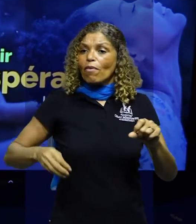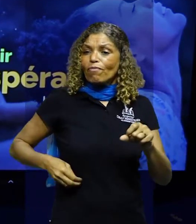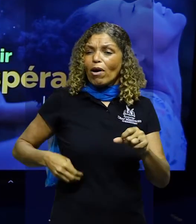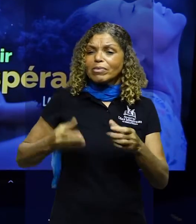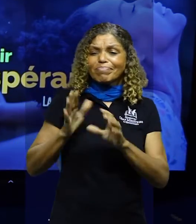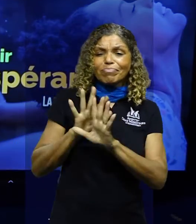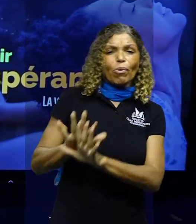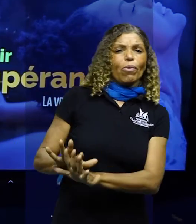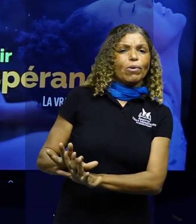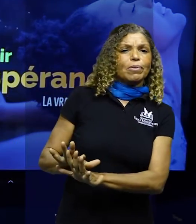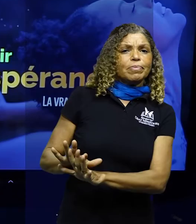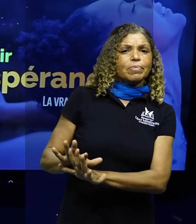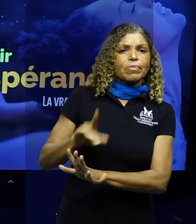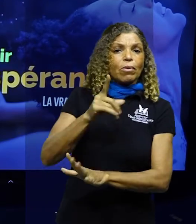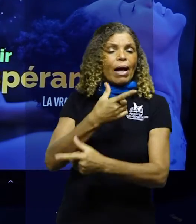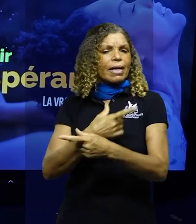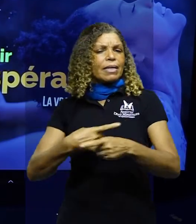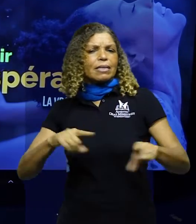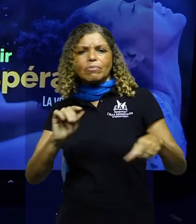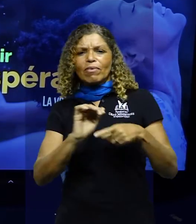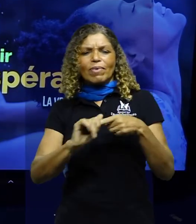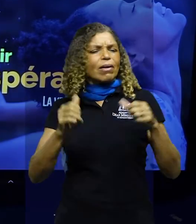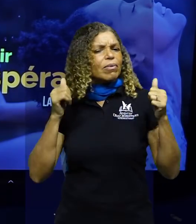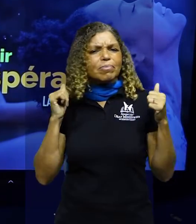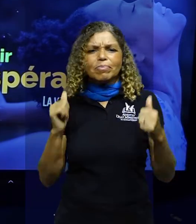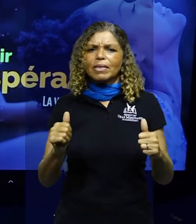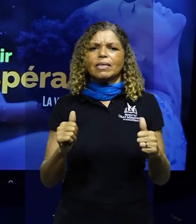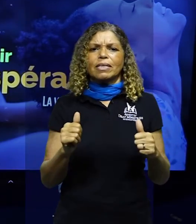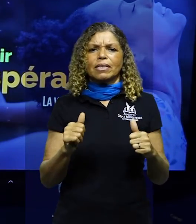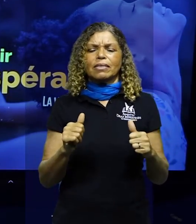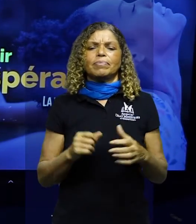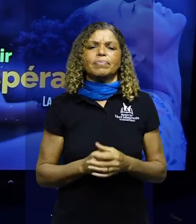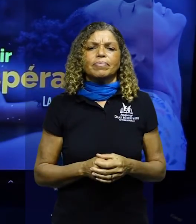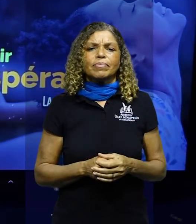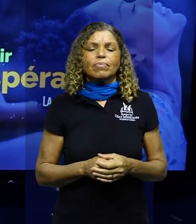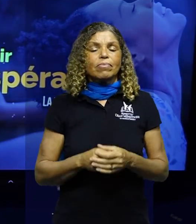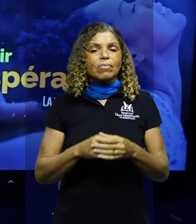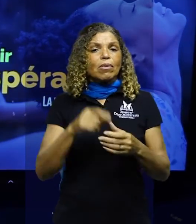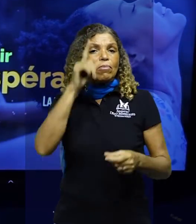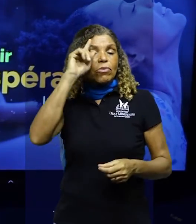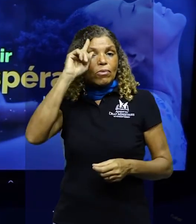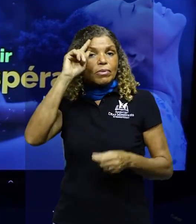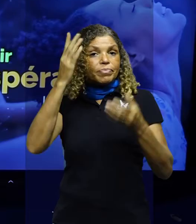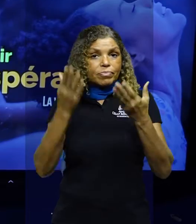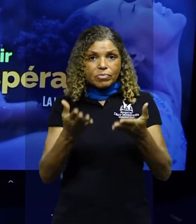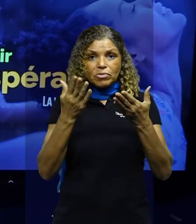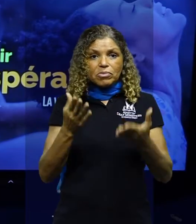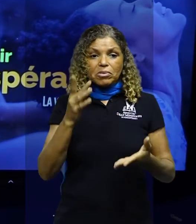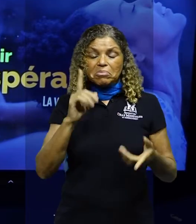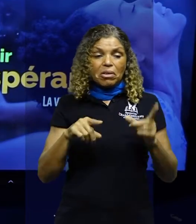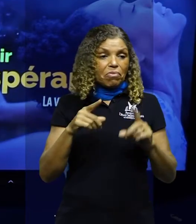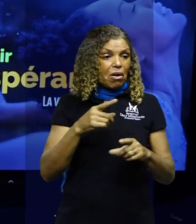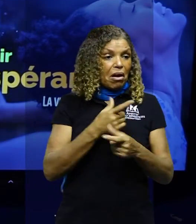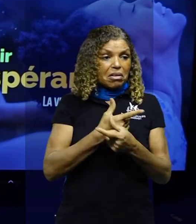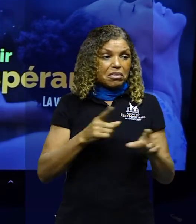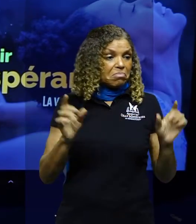nous sommes des êtres libres, libres de faire le bien, de faire ce qui est bien. Parce qu'aujourd'hui, parfois, nous ne